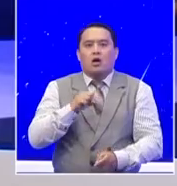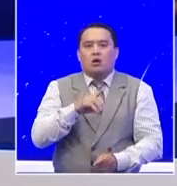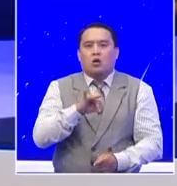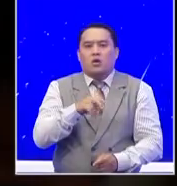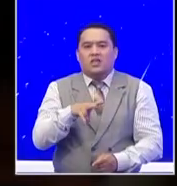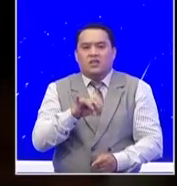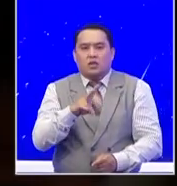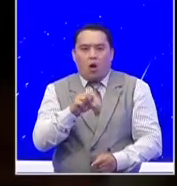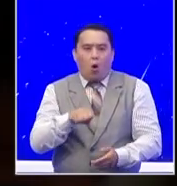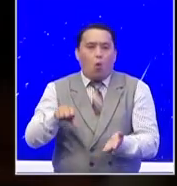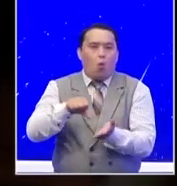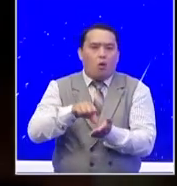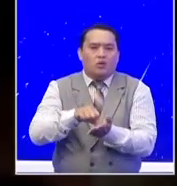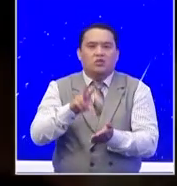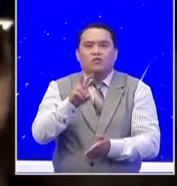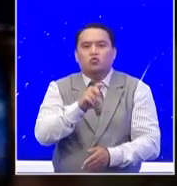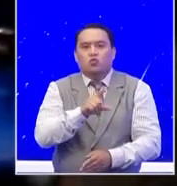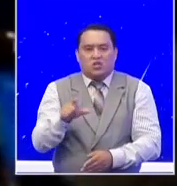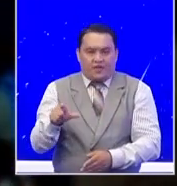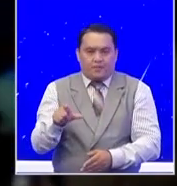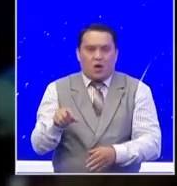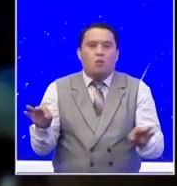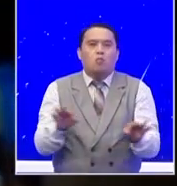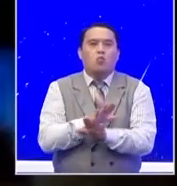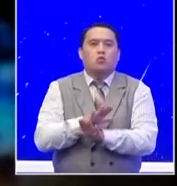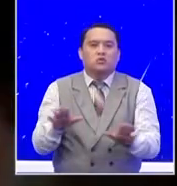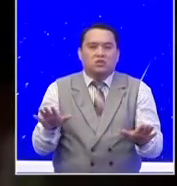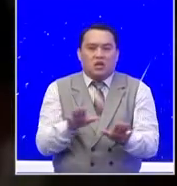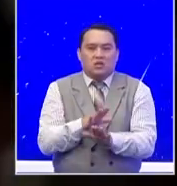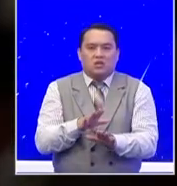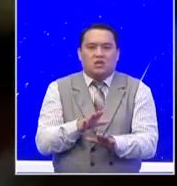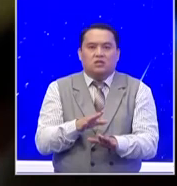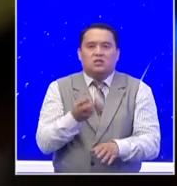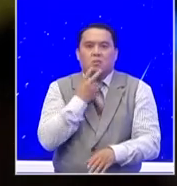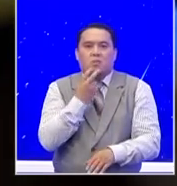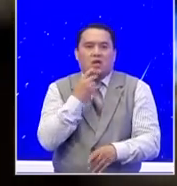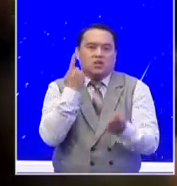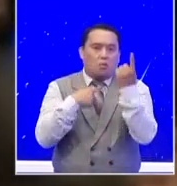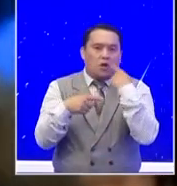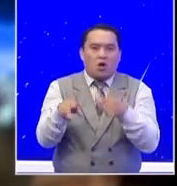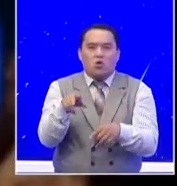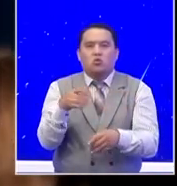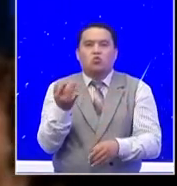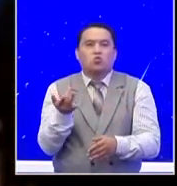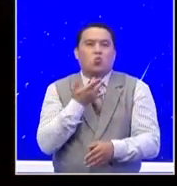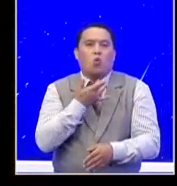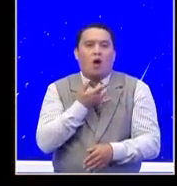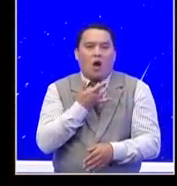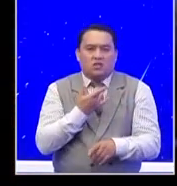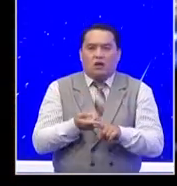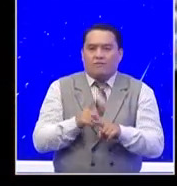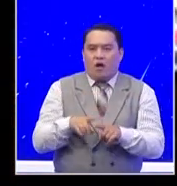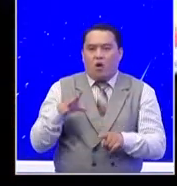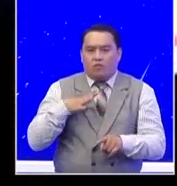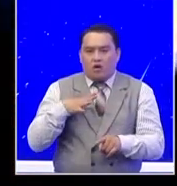На мероприятии присутствовало около 200 человек. Музыкант вел себя несдержанно, смеялся, плакал, ругался и цитировал Библию.